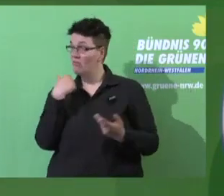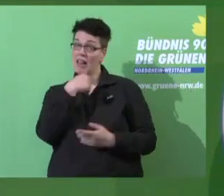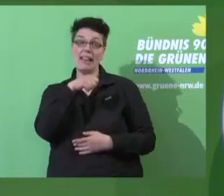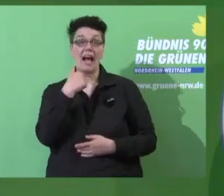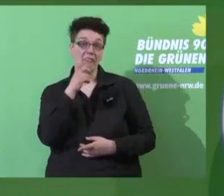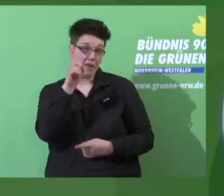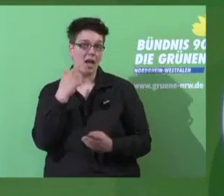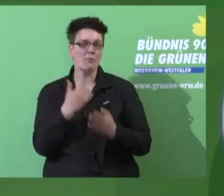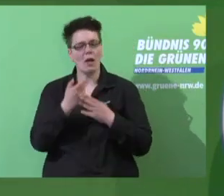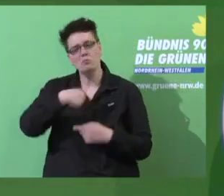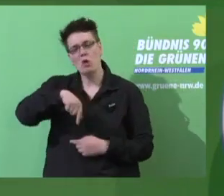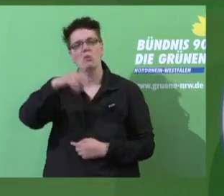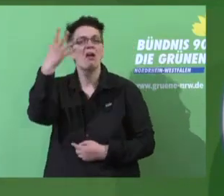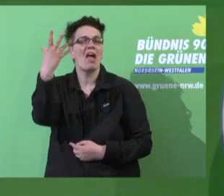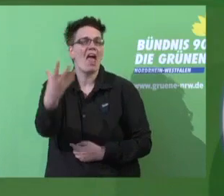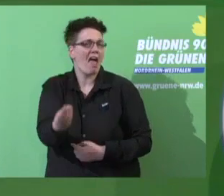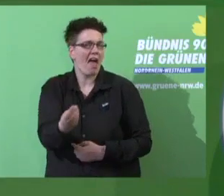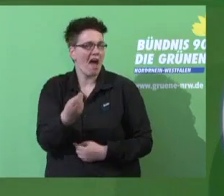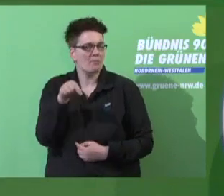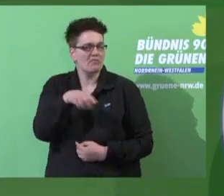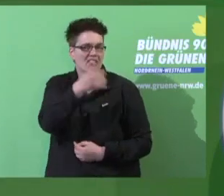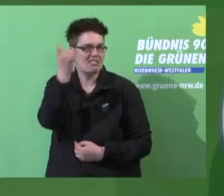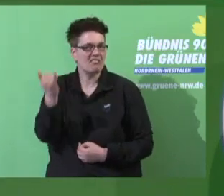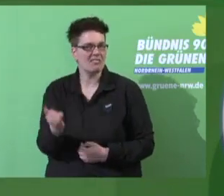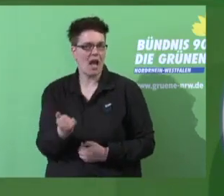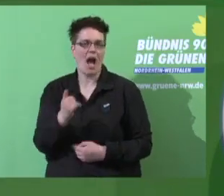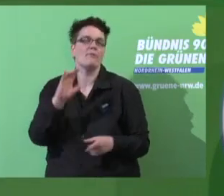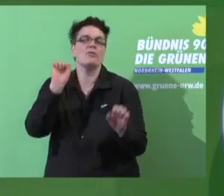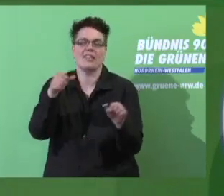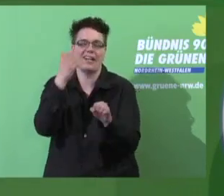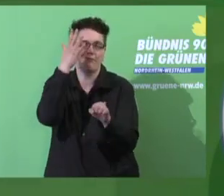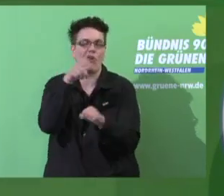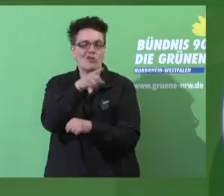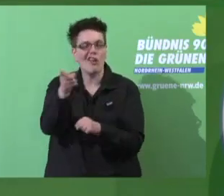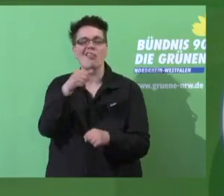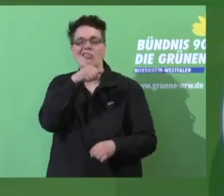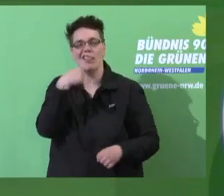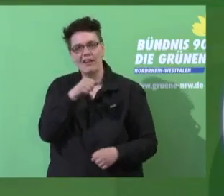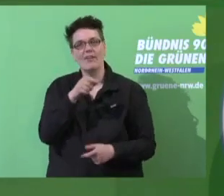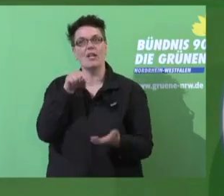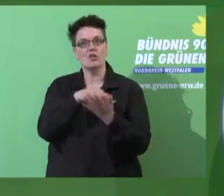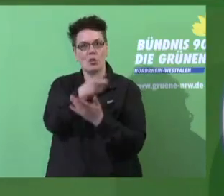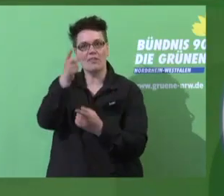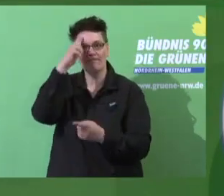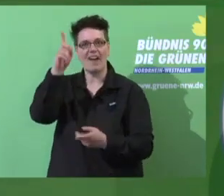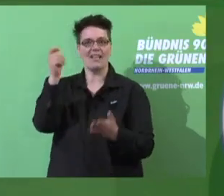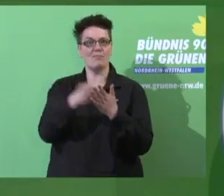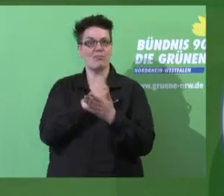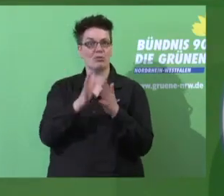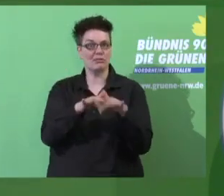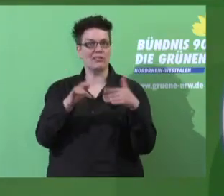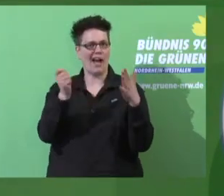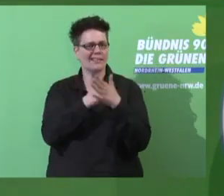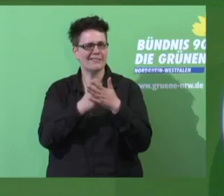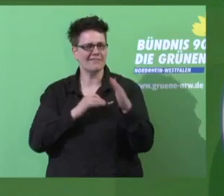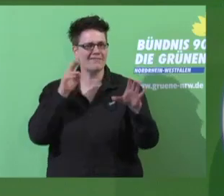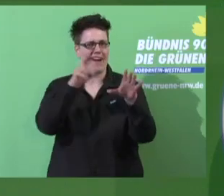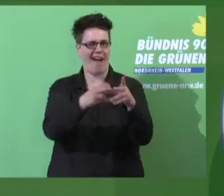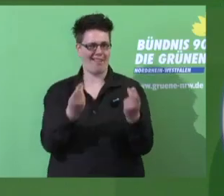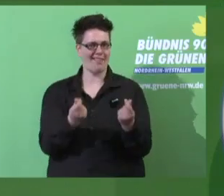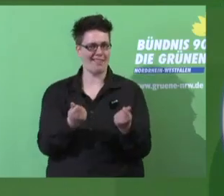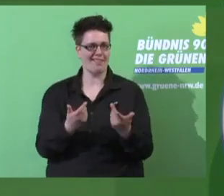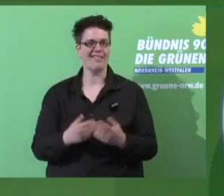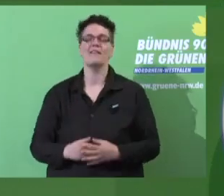eine Bundestagswahl, wie gesagt, das müssen wir ändern. Dieses CSU-geführte Bundesland hat mit Kabinettsbeschluss die neue Liste